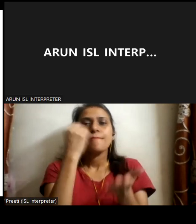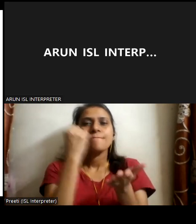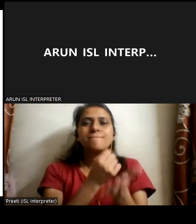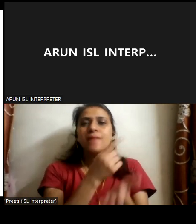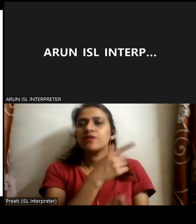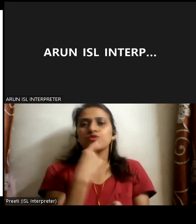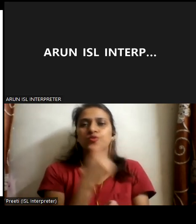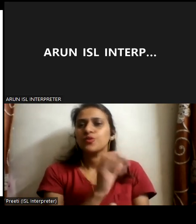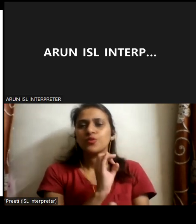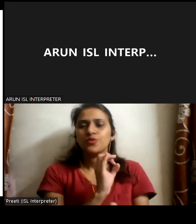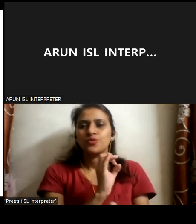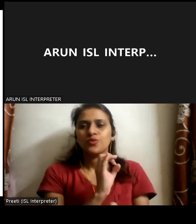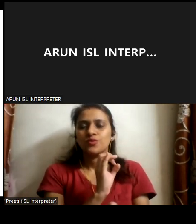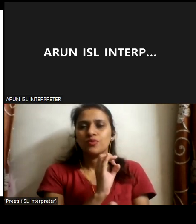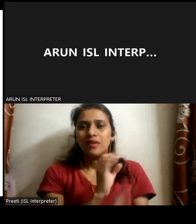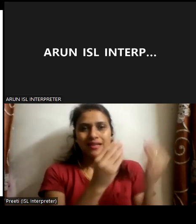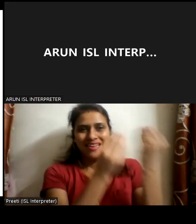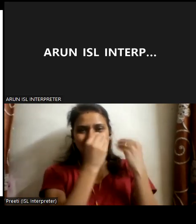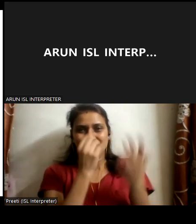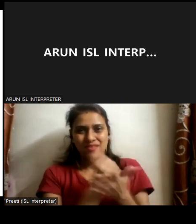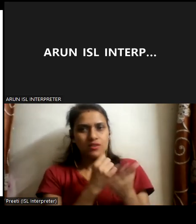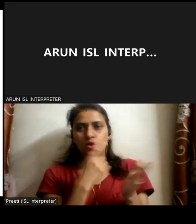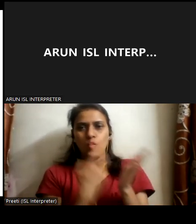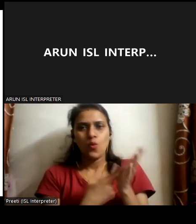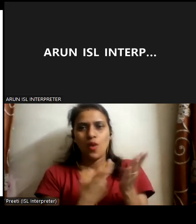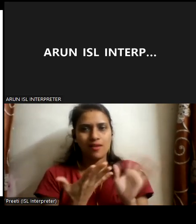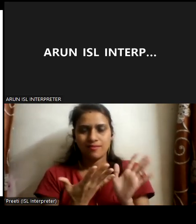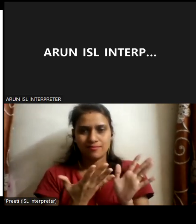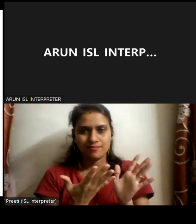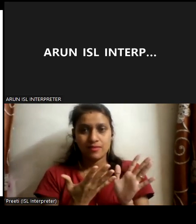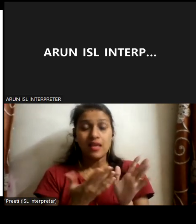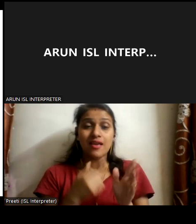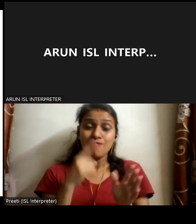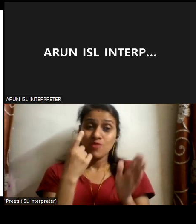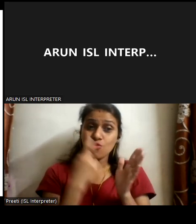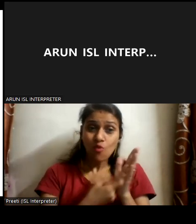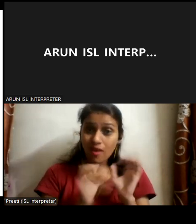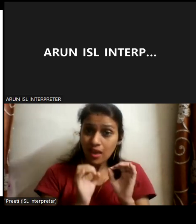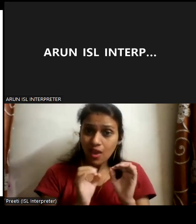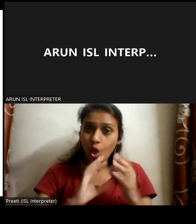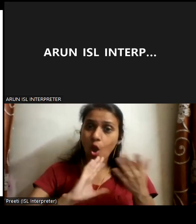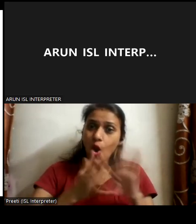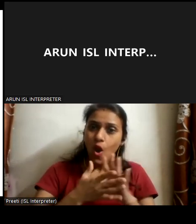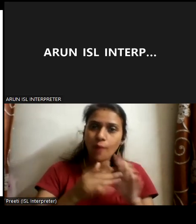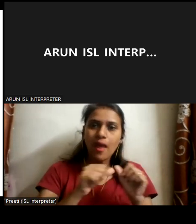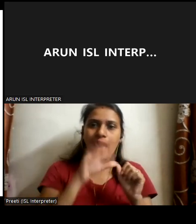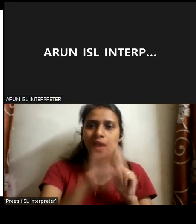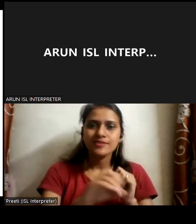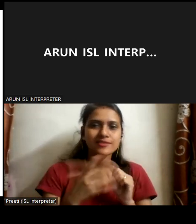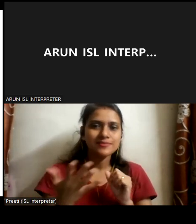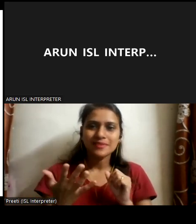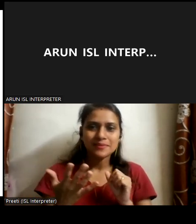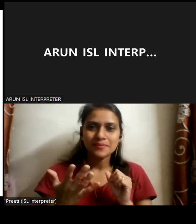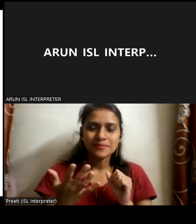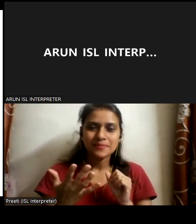को ट्रेन करे, तो उसके लिए यह भी मैंडेट नहीं है कि उसका इंफ्रास्ट्रक्चर जो है वो एक्सेसिबल हो, सुगम